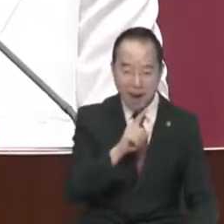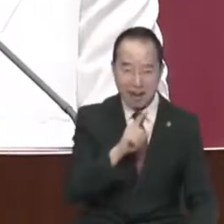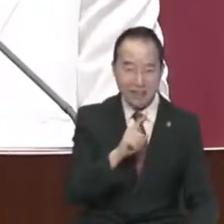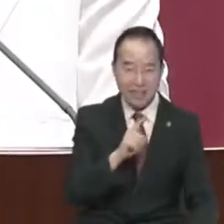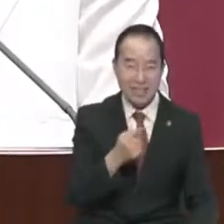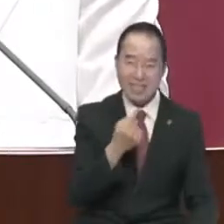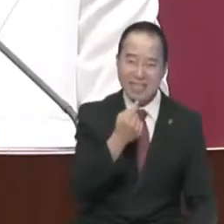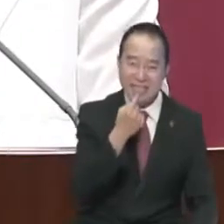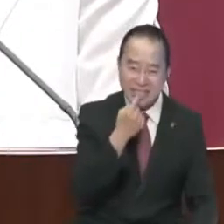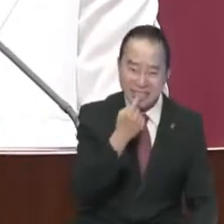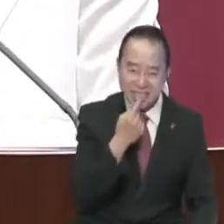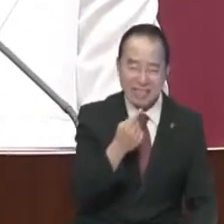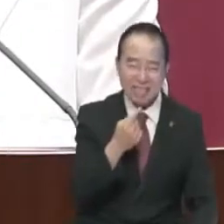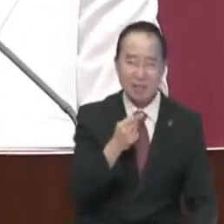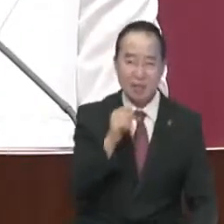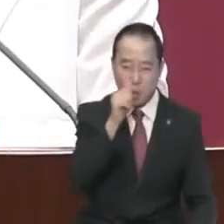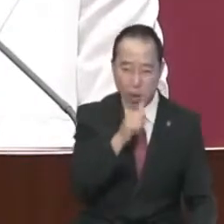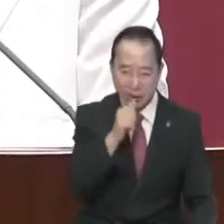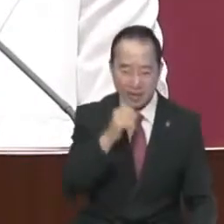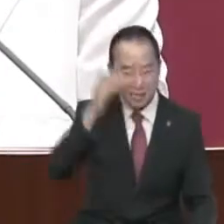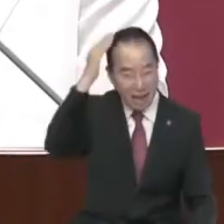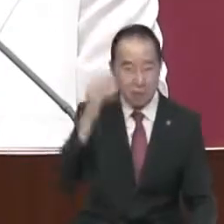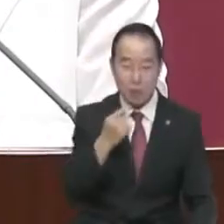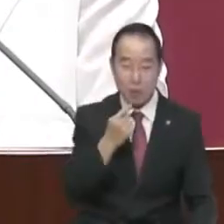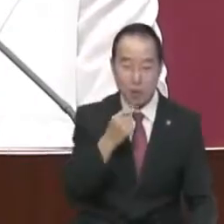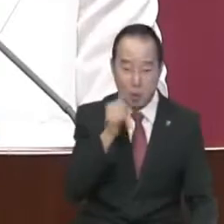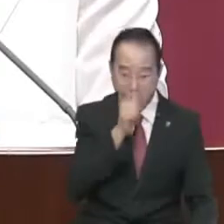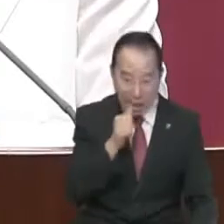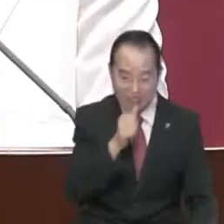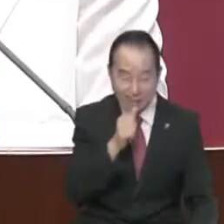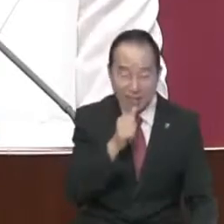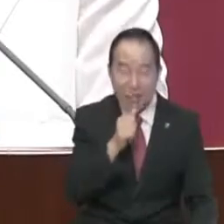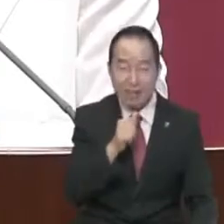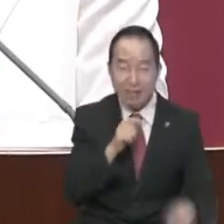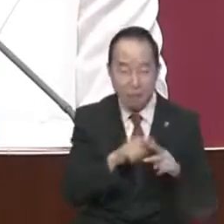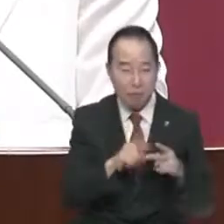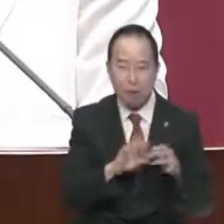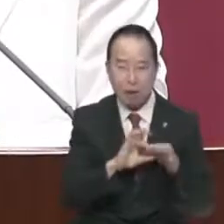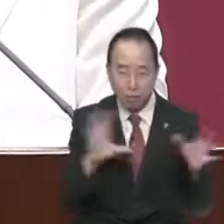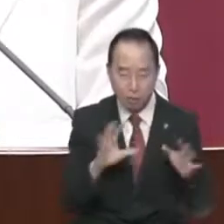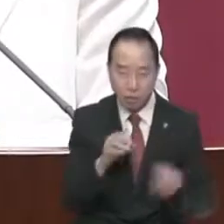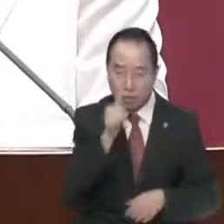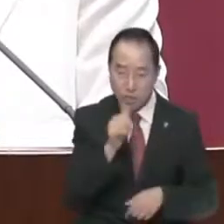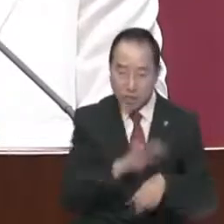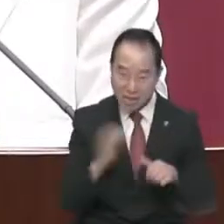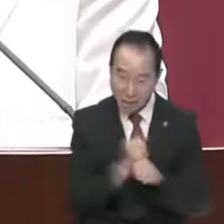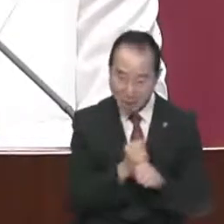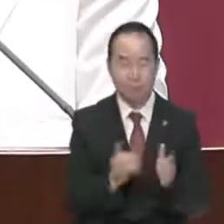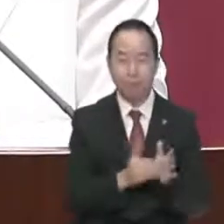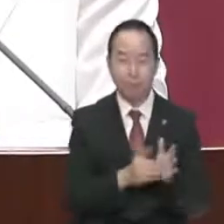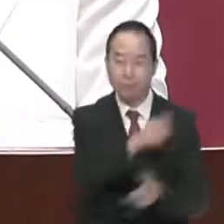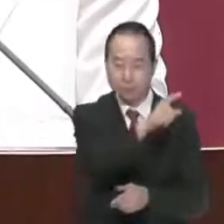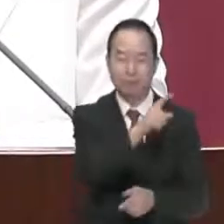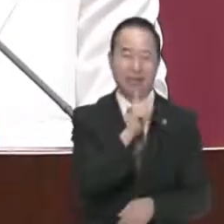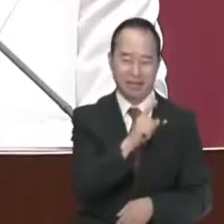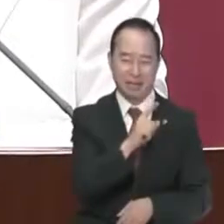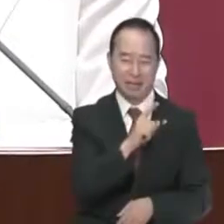흰 고양이든 검은 고양이든 쥐만 잡으면 된다. 지금은